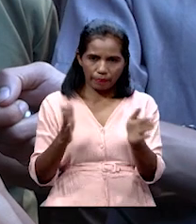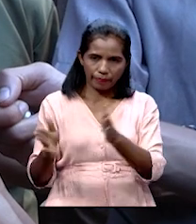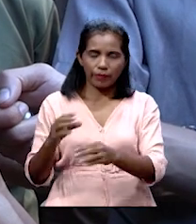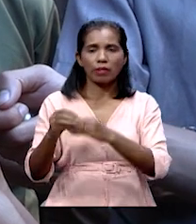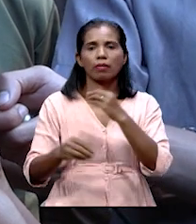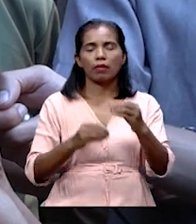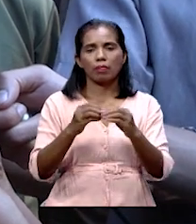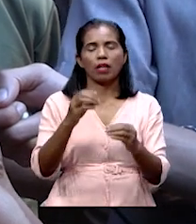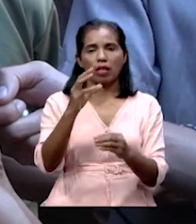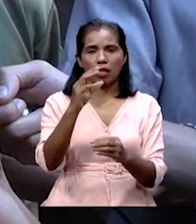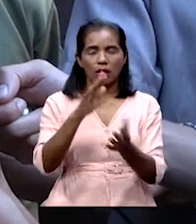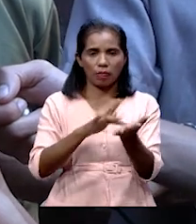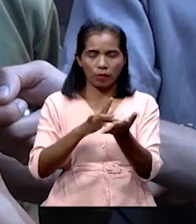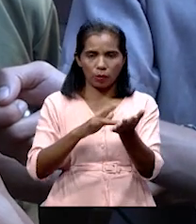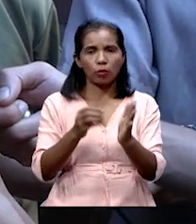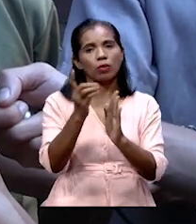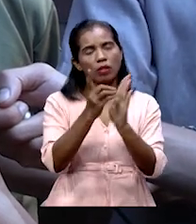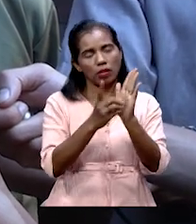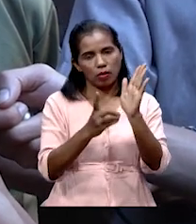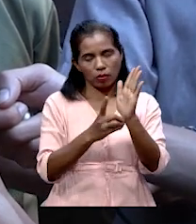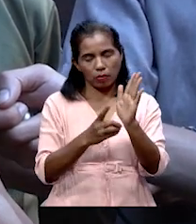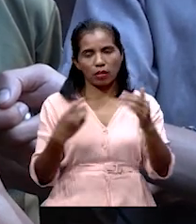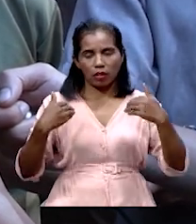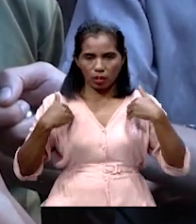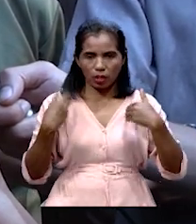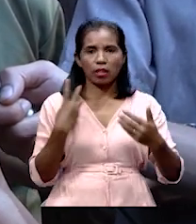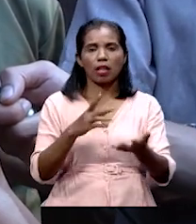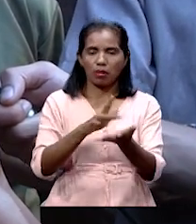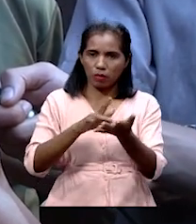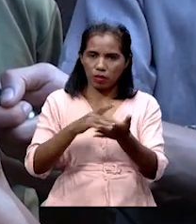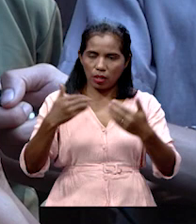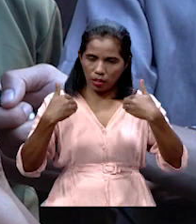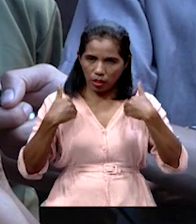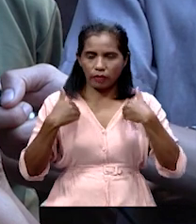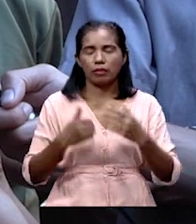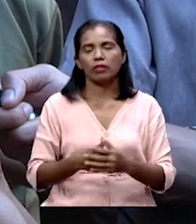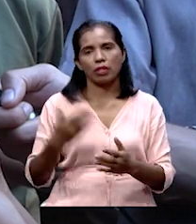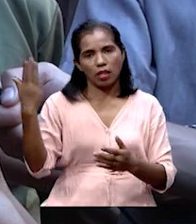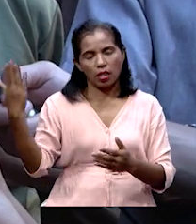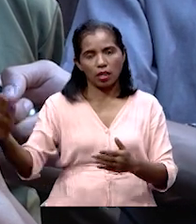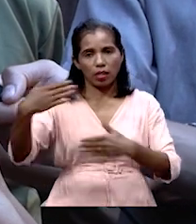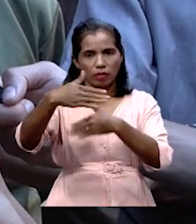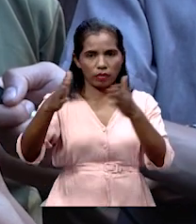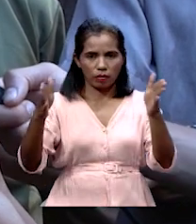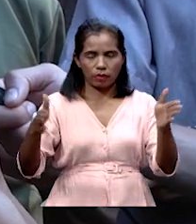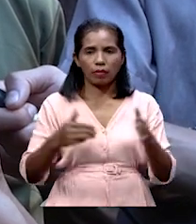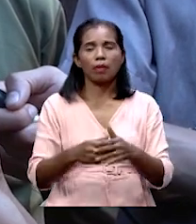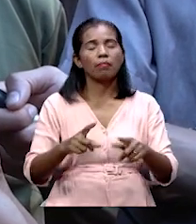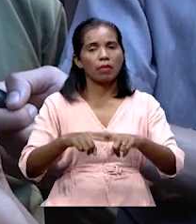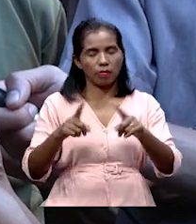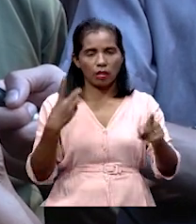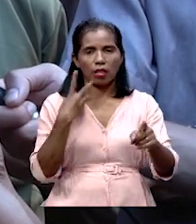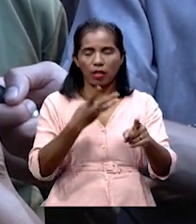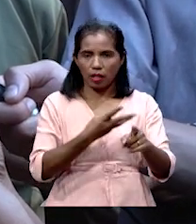statin tir daros ne bema kamia los ne itenia stock ne se iha ya mazen mebe ami orienta ona ba